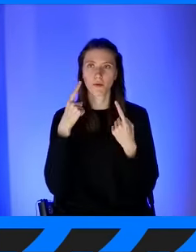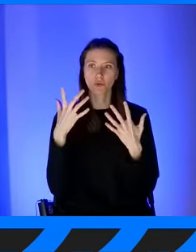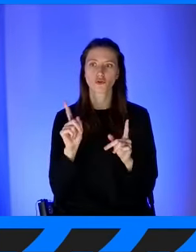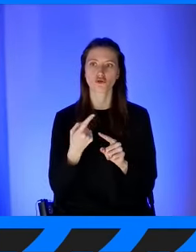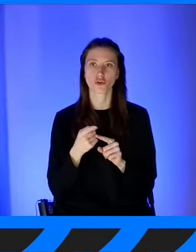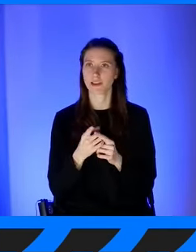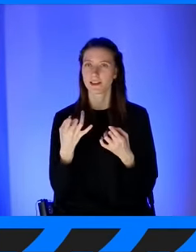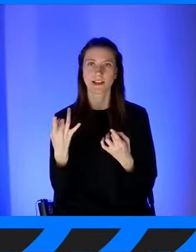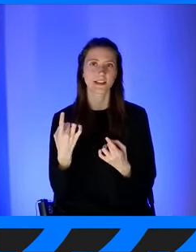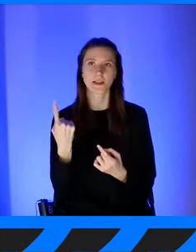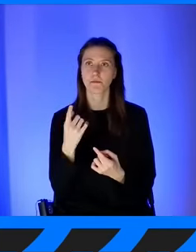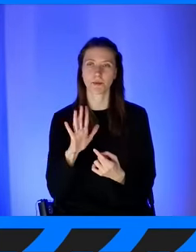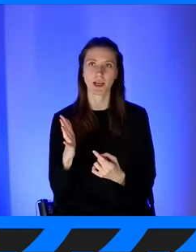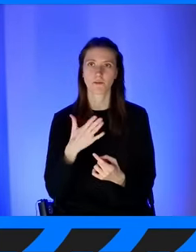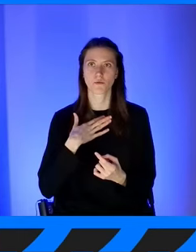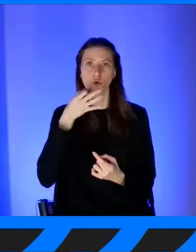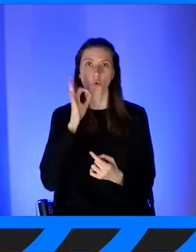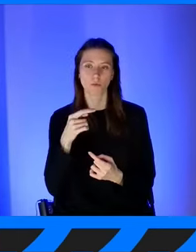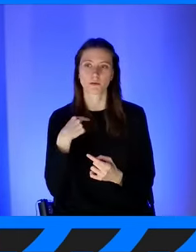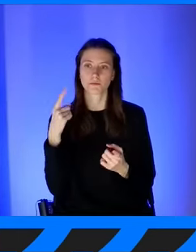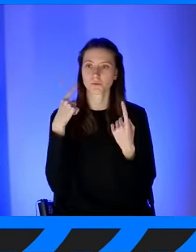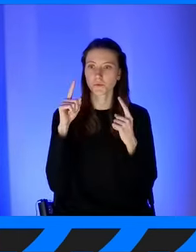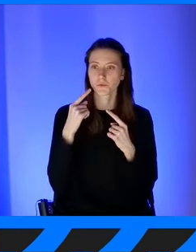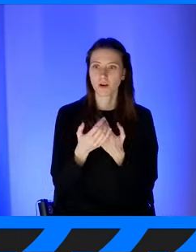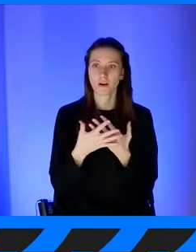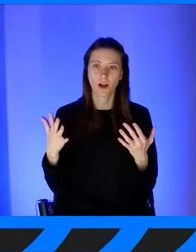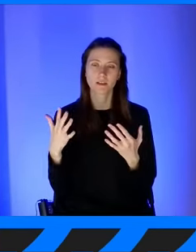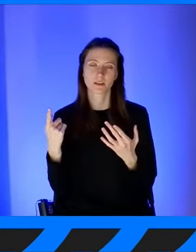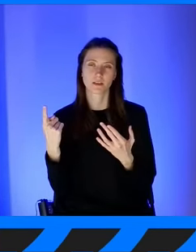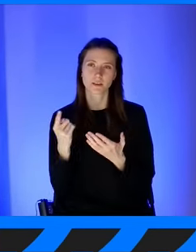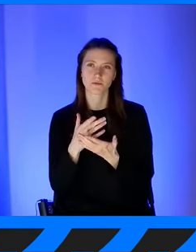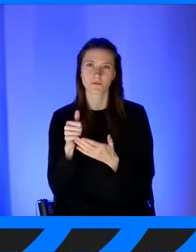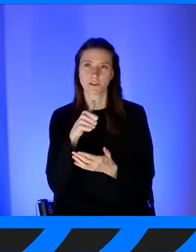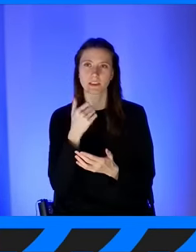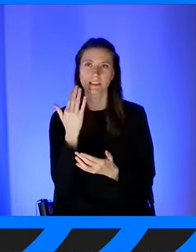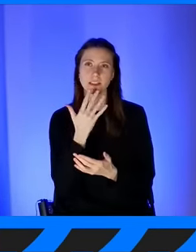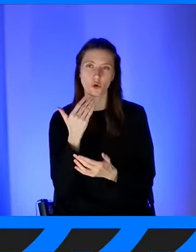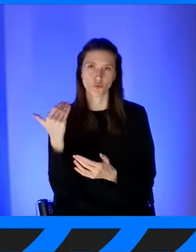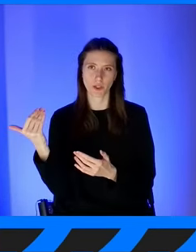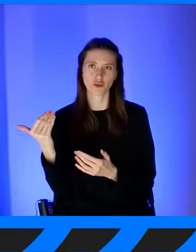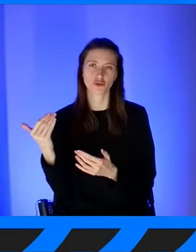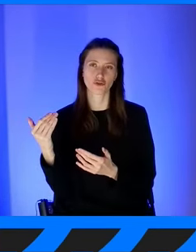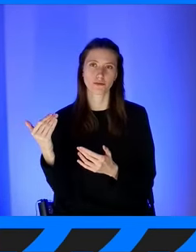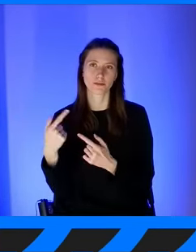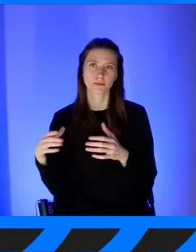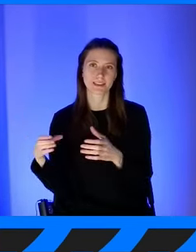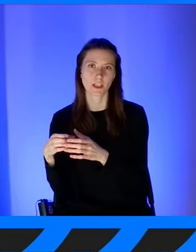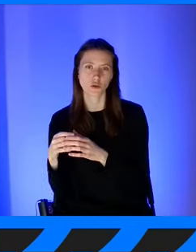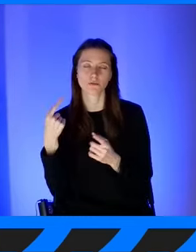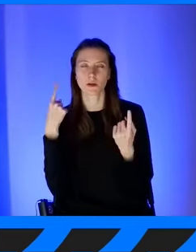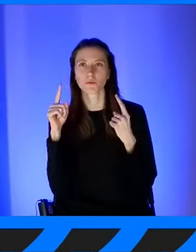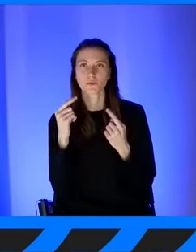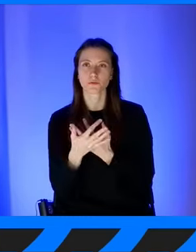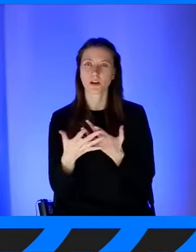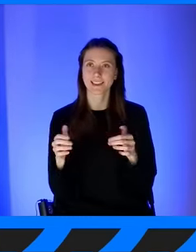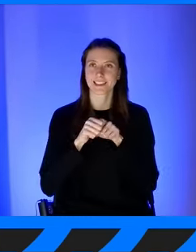первый опыт участвовал в построении крупных облачных систем в зарубежных телекомах работал на построении систем на